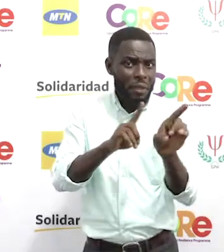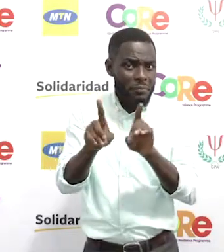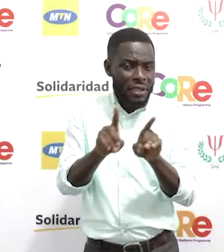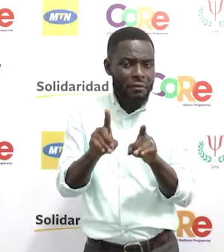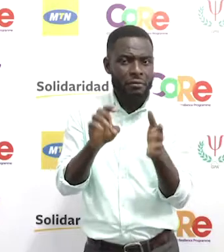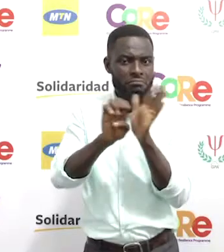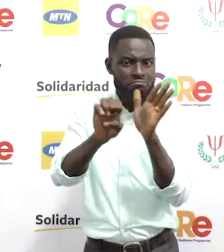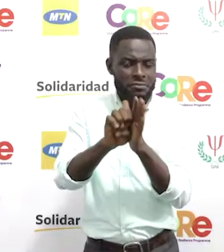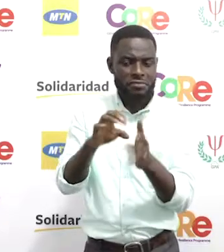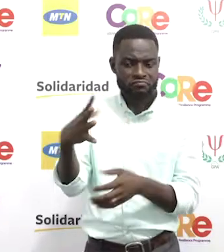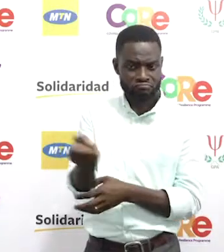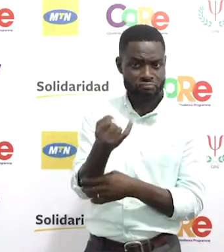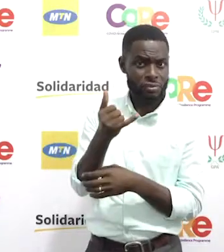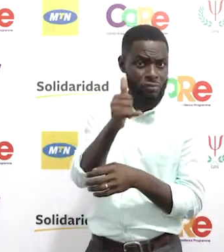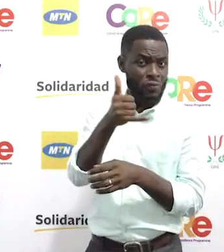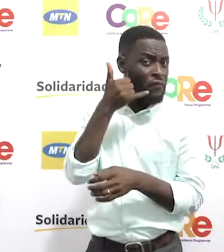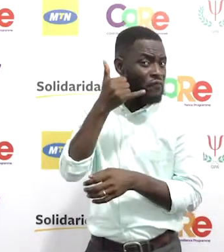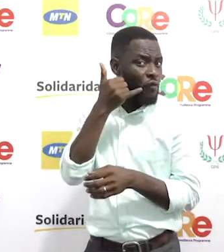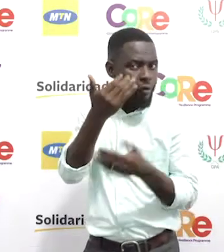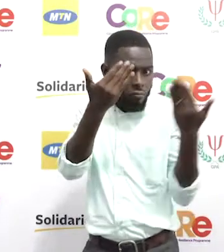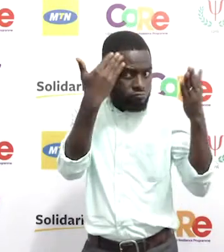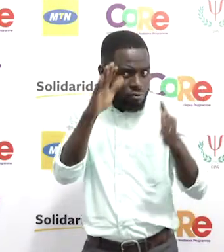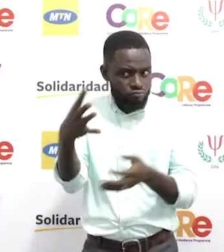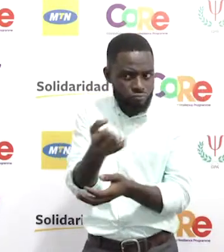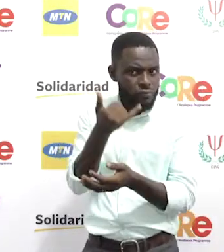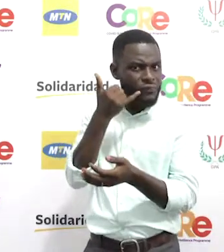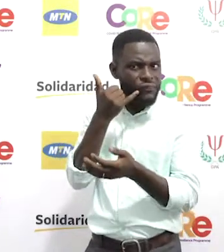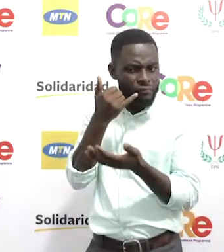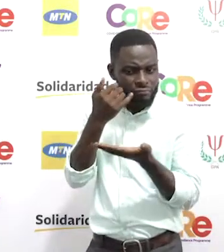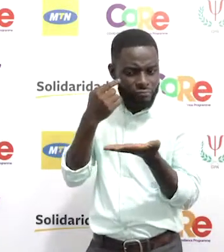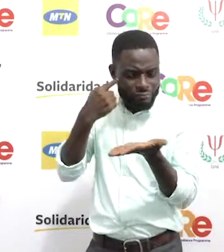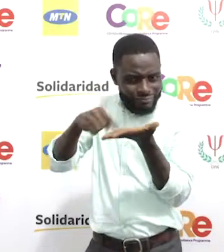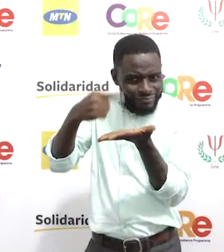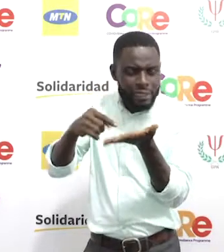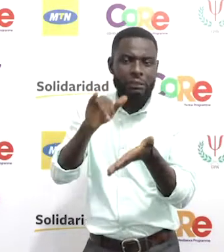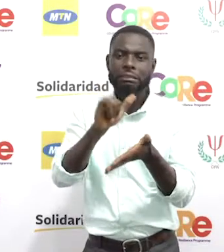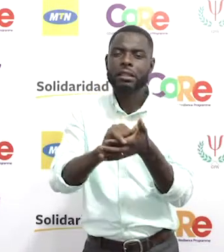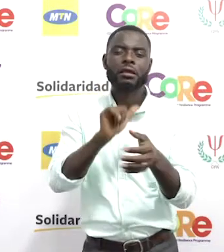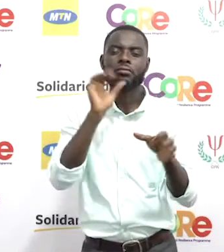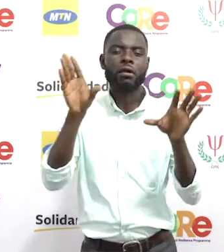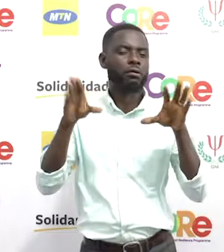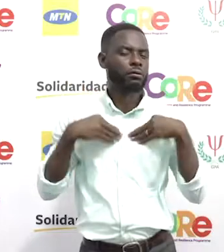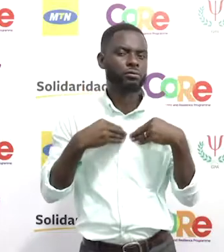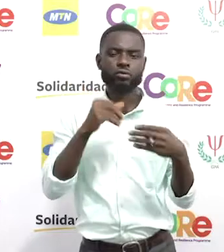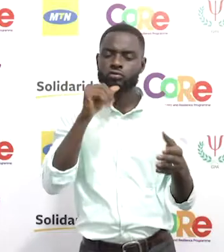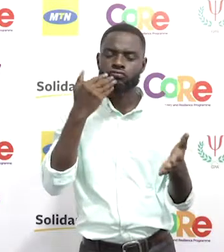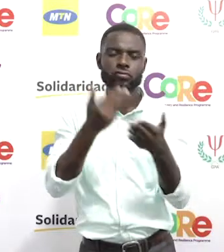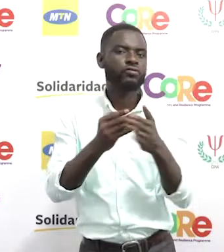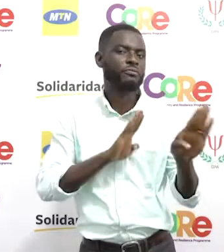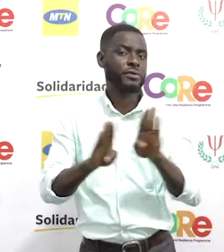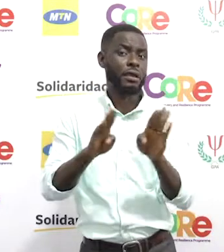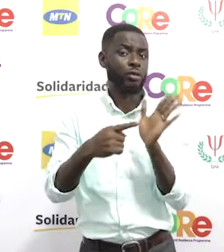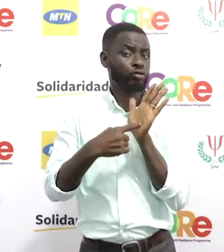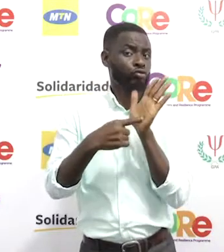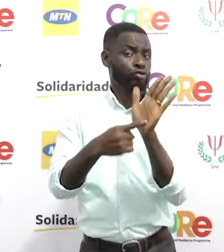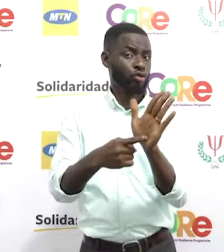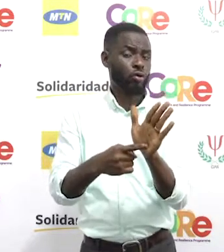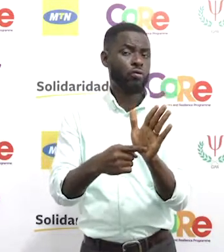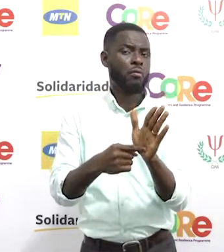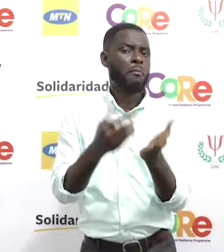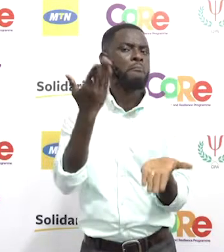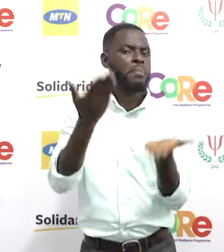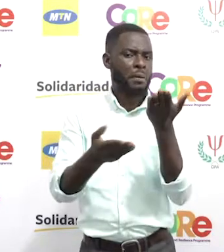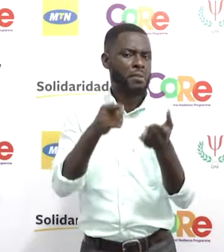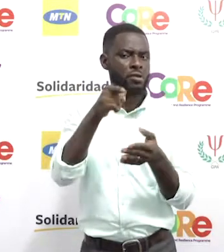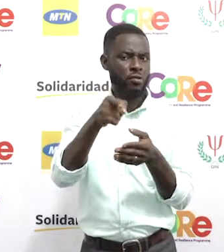fenini. Boni e sheheko, no kuwa ni bini yo efono, no hani ele. Eji subanko na hea